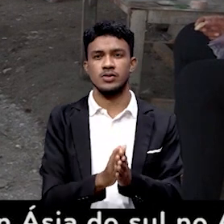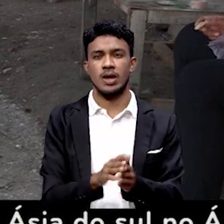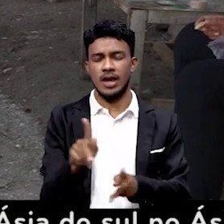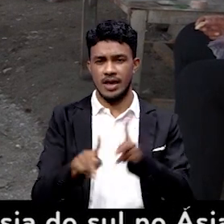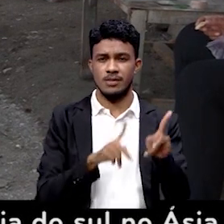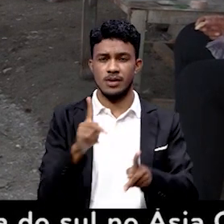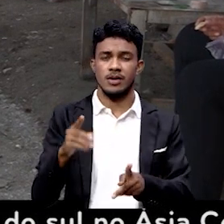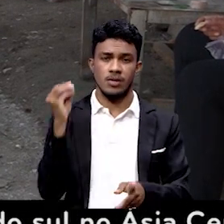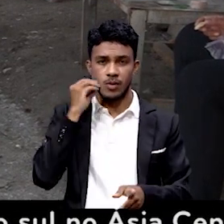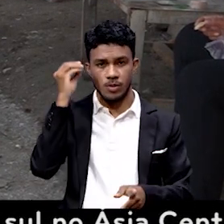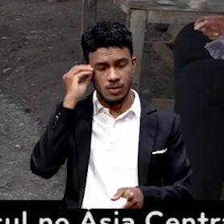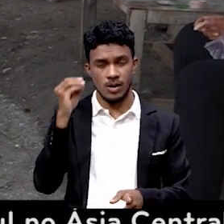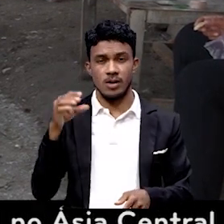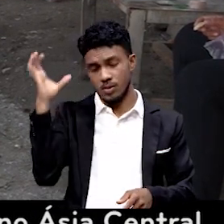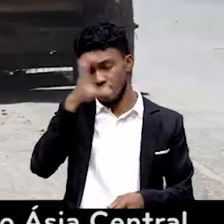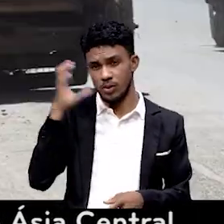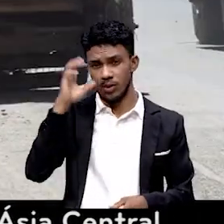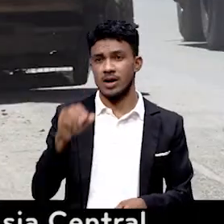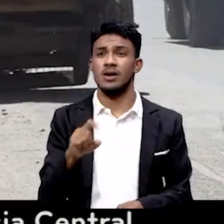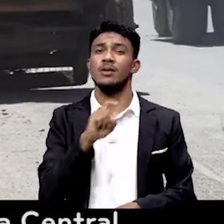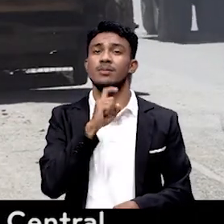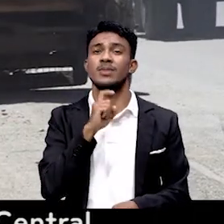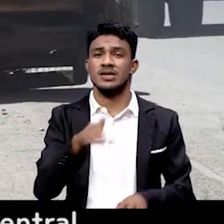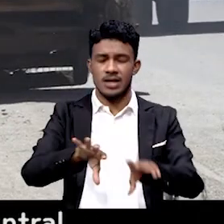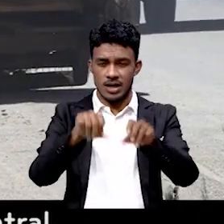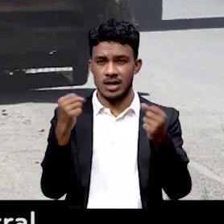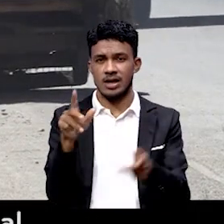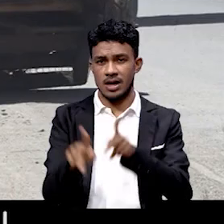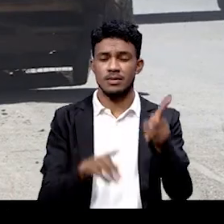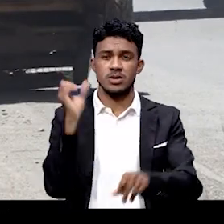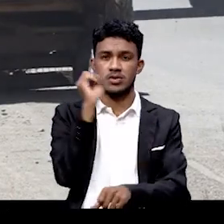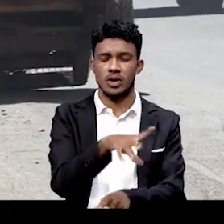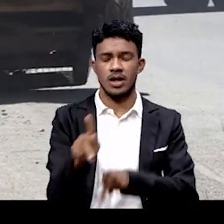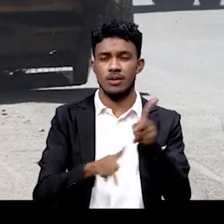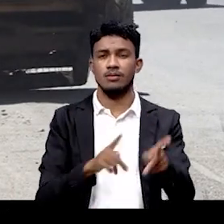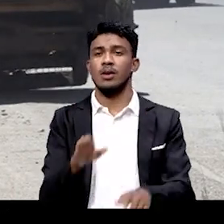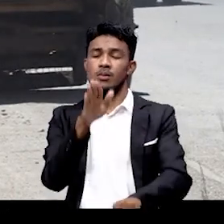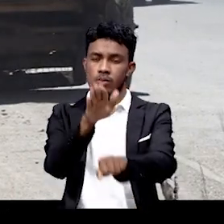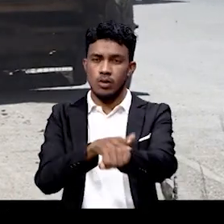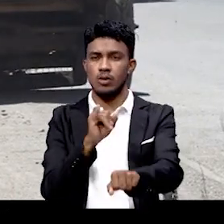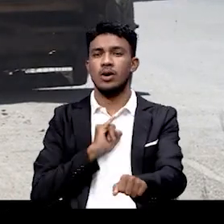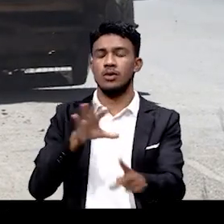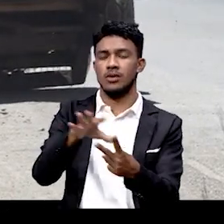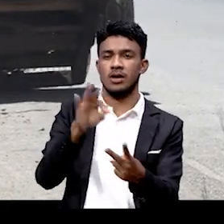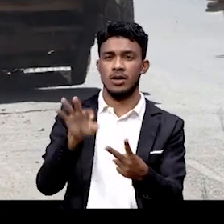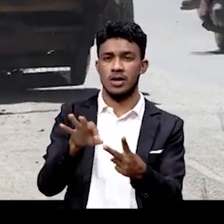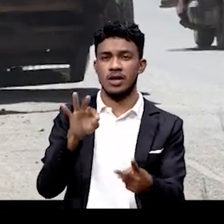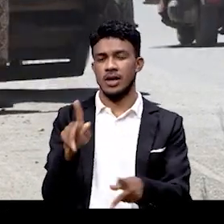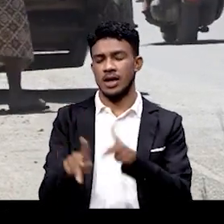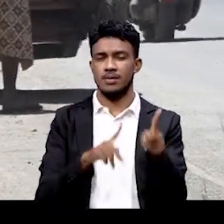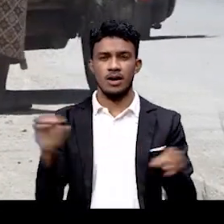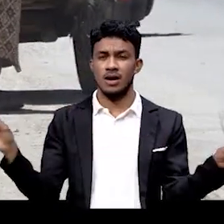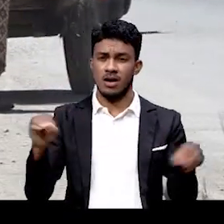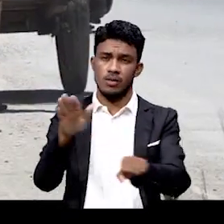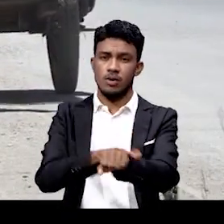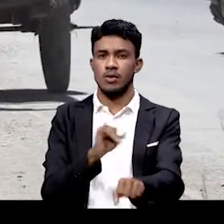ne a buka be si at emasue emabolu au hi emalabolu au la hi au de hene